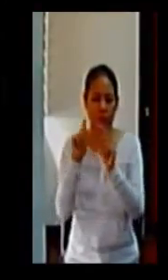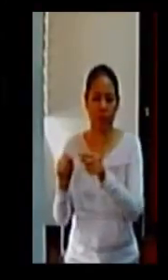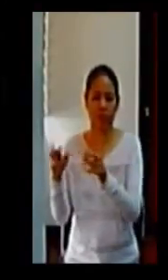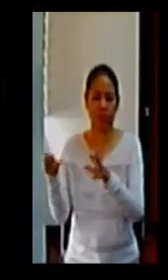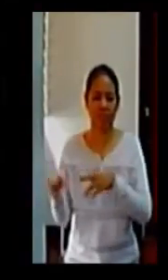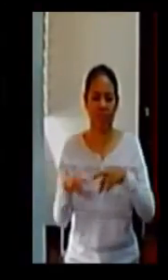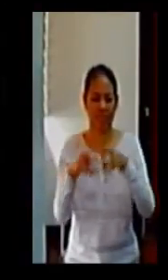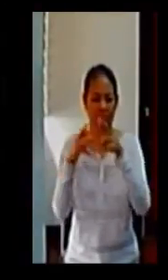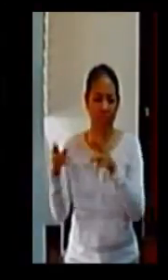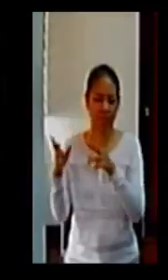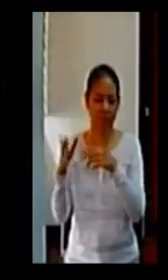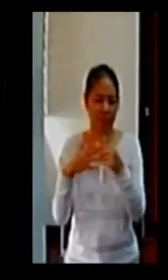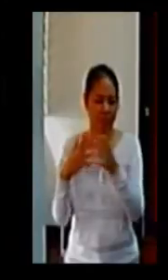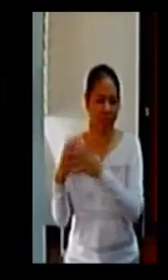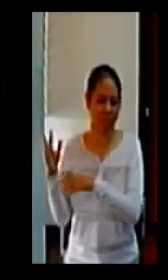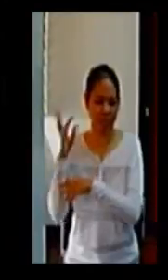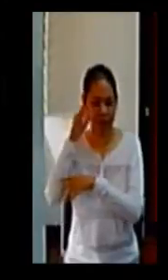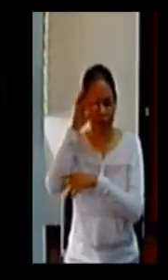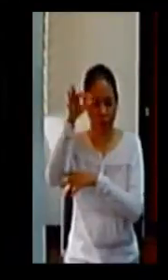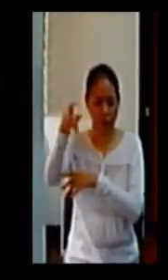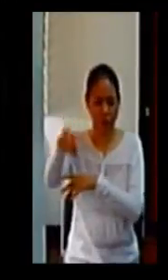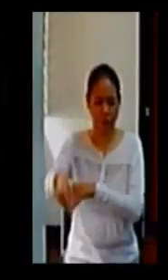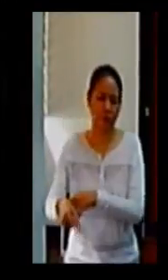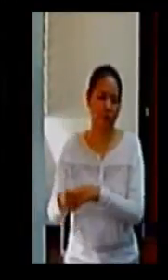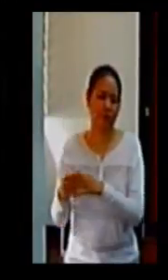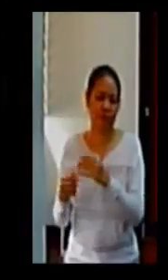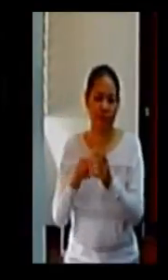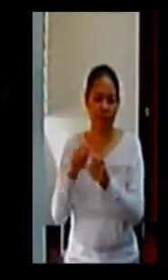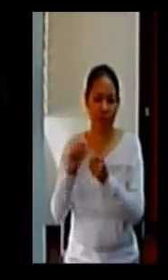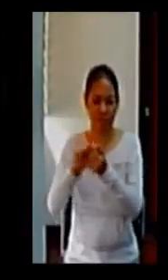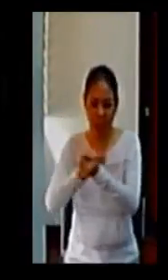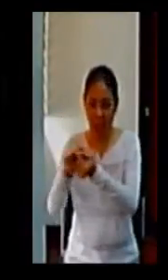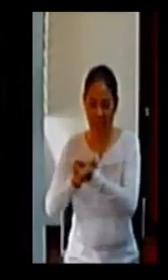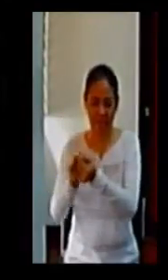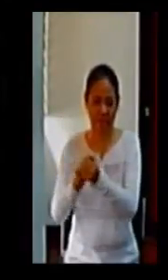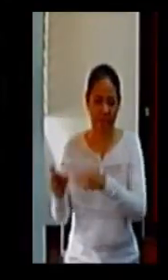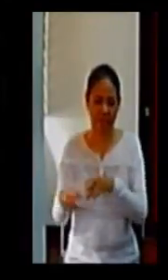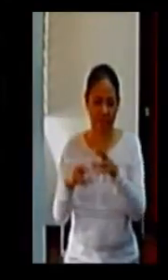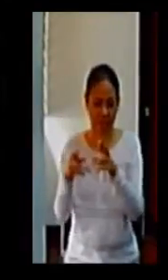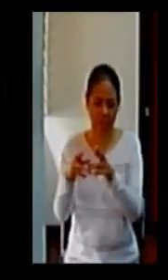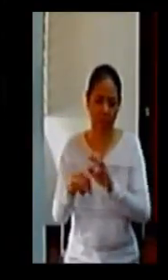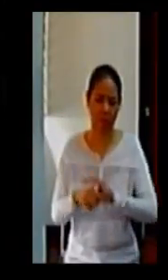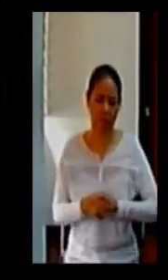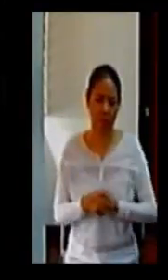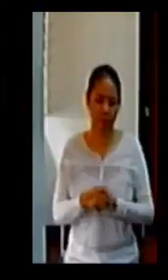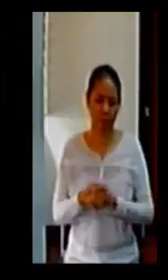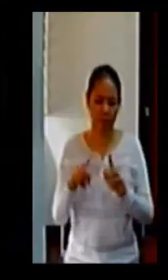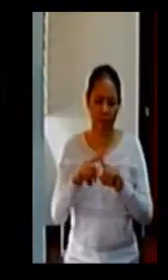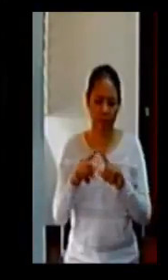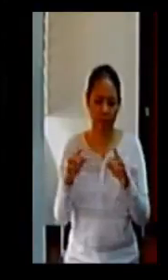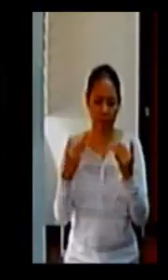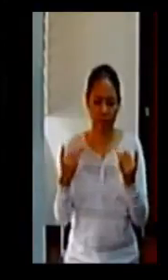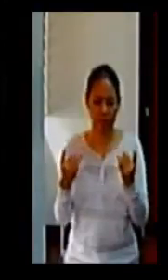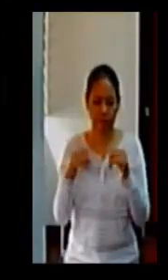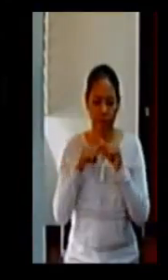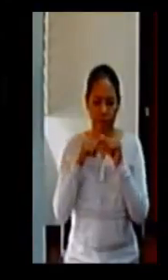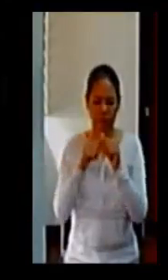namin. Tapos sa ngayon po kasi, is yung patuloy na pag-ulan, yun